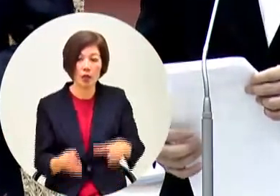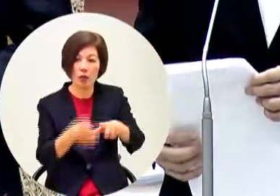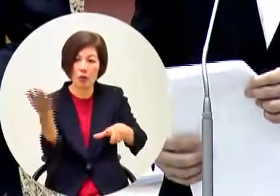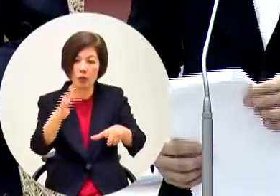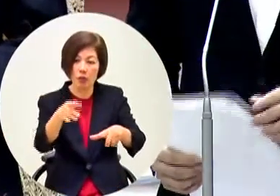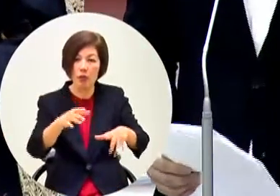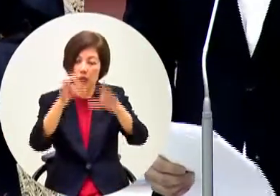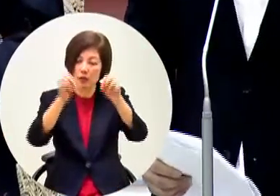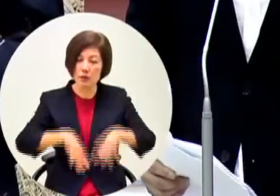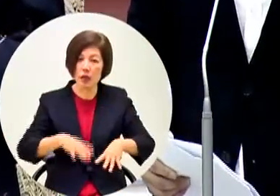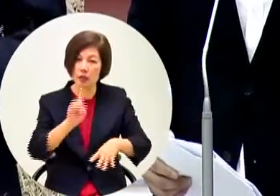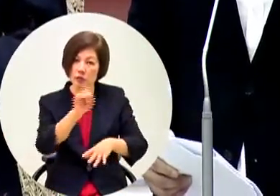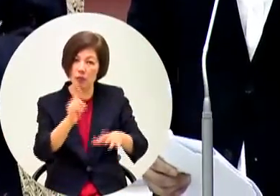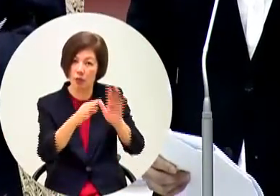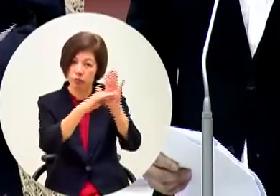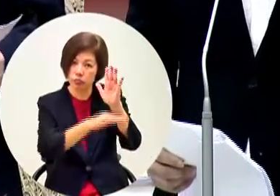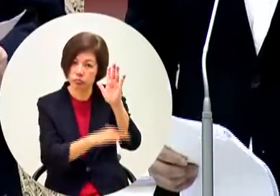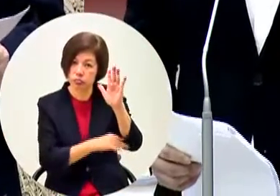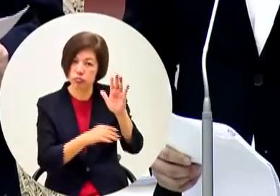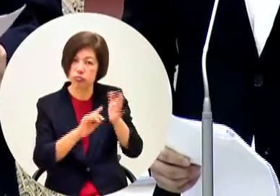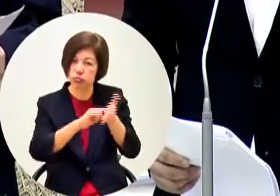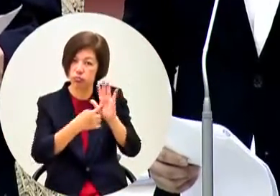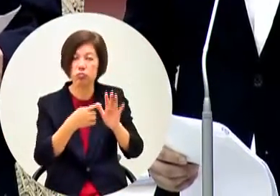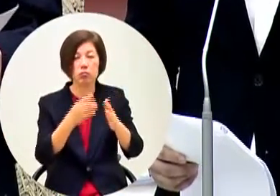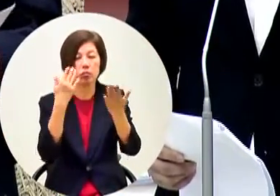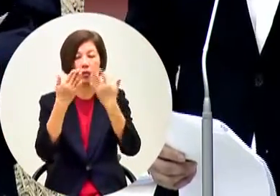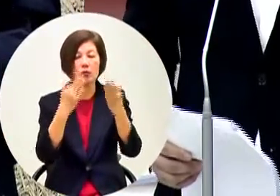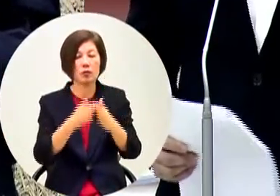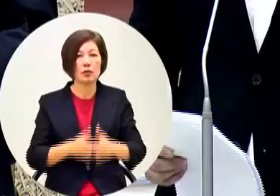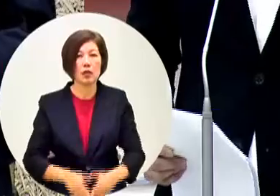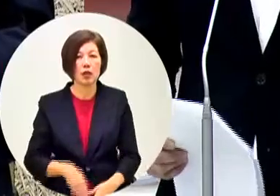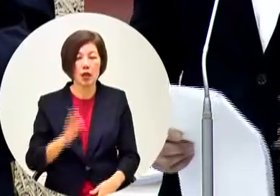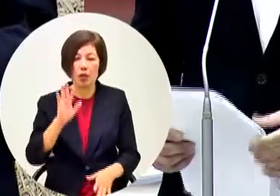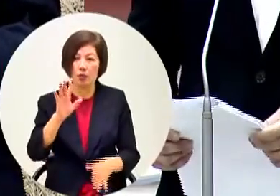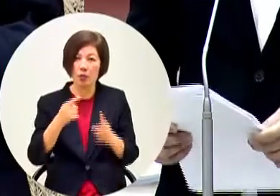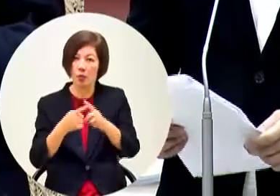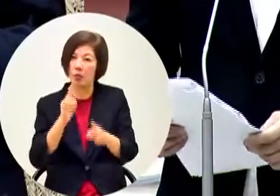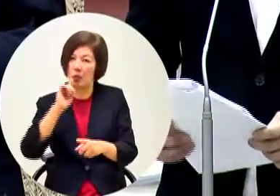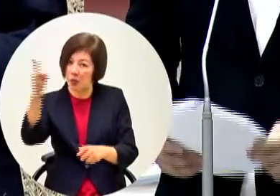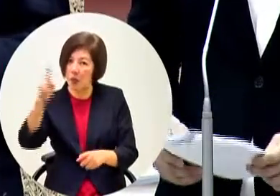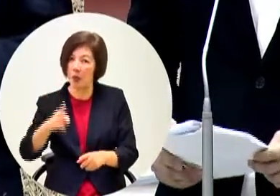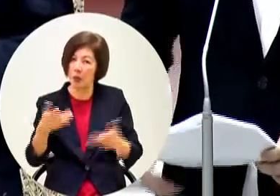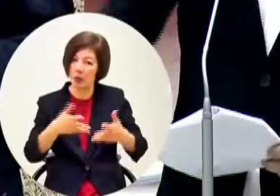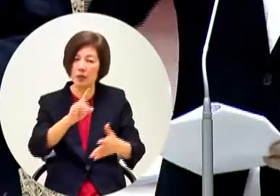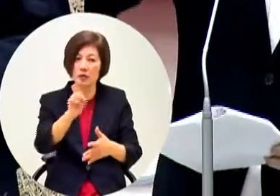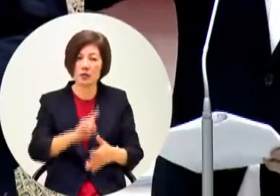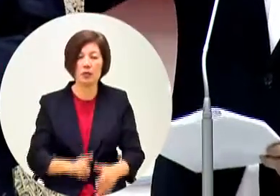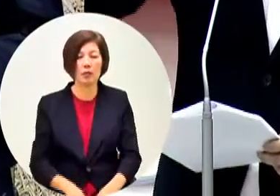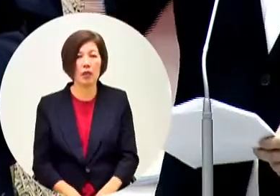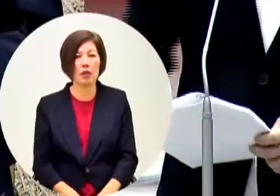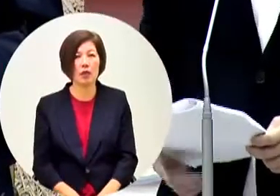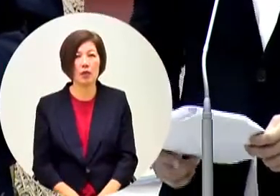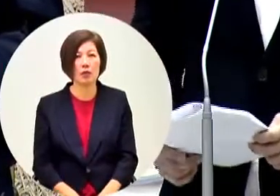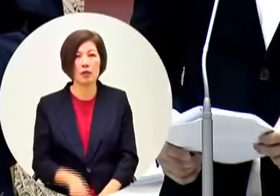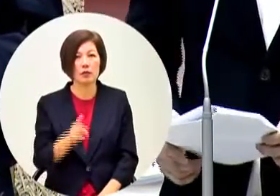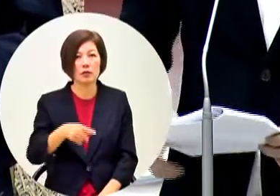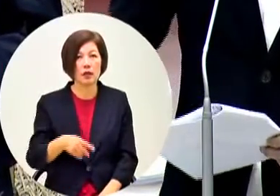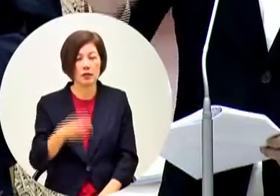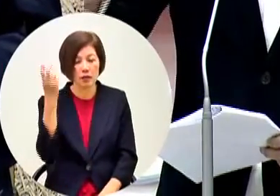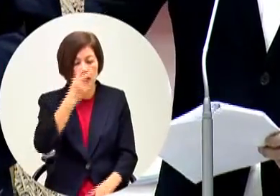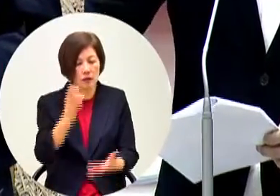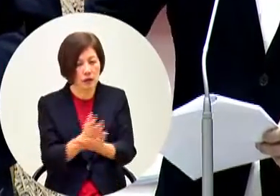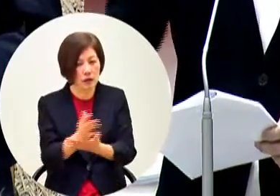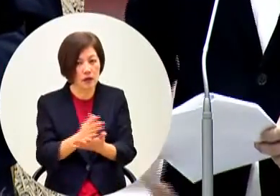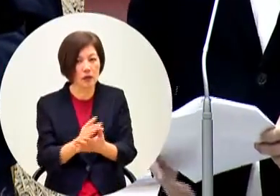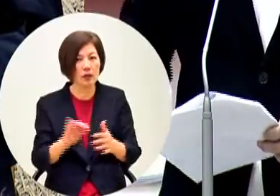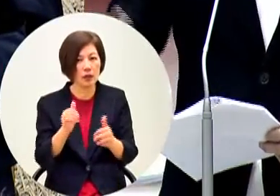拆。如果有异议的部分呢，有人陈情，有人各种问题， 去反映的话，他进入审议委员会，甚